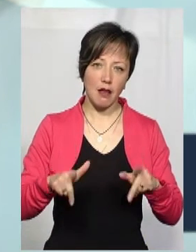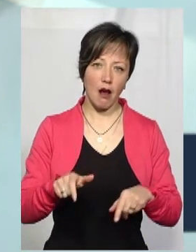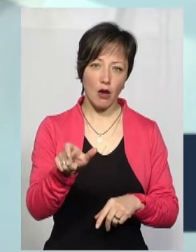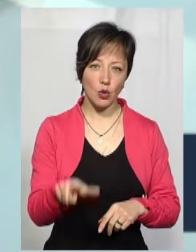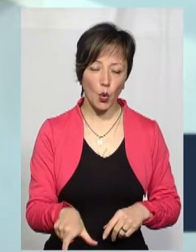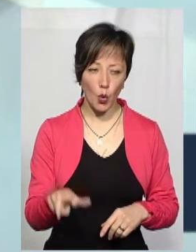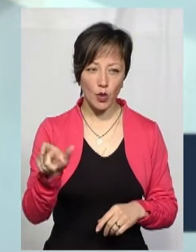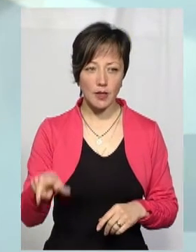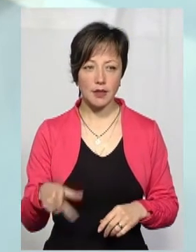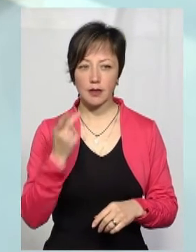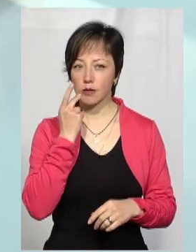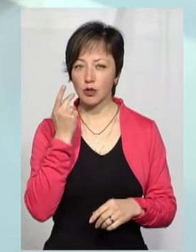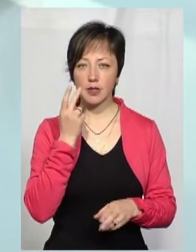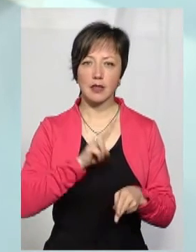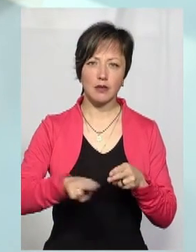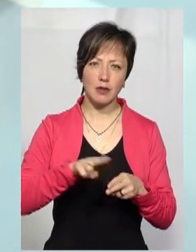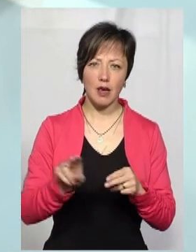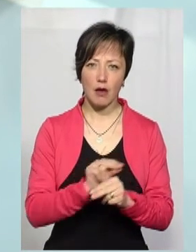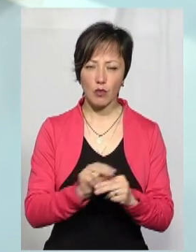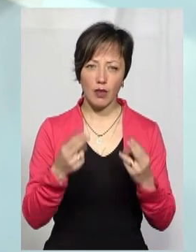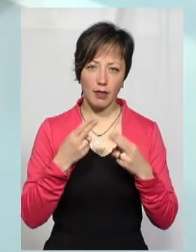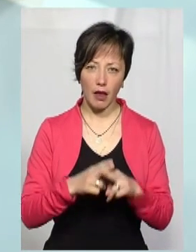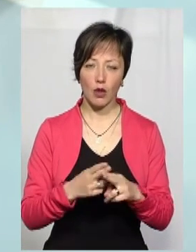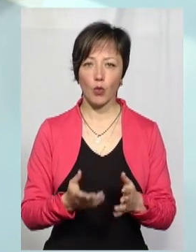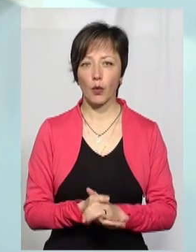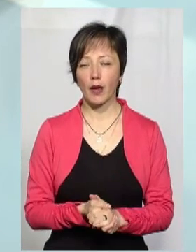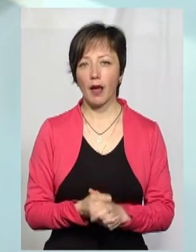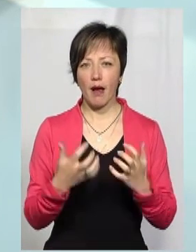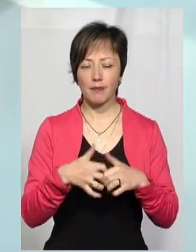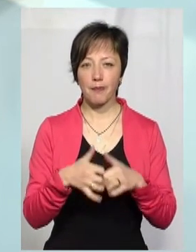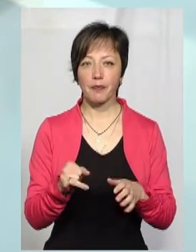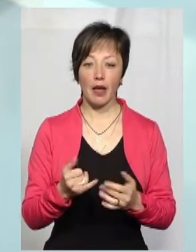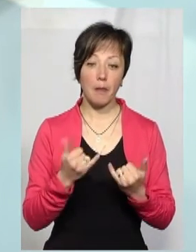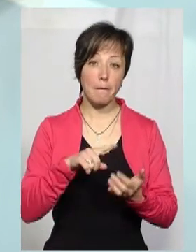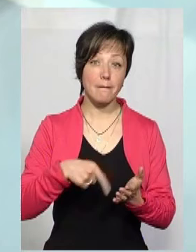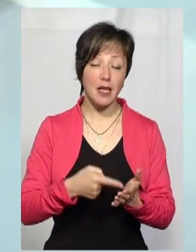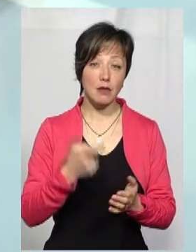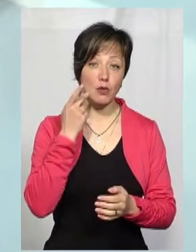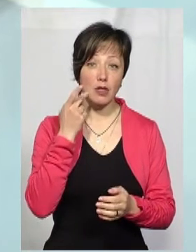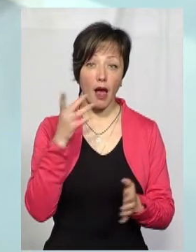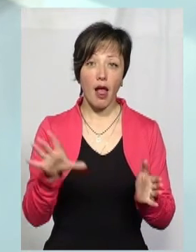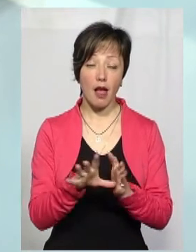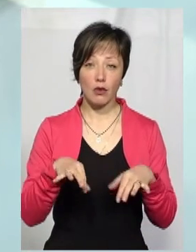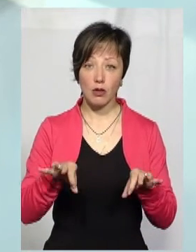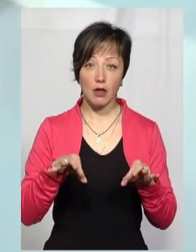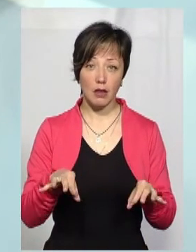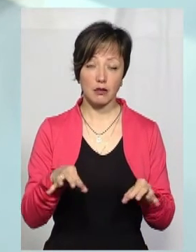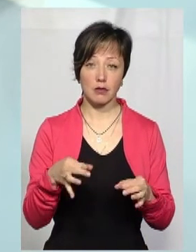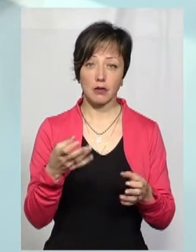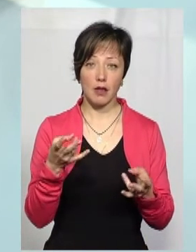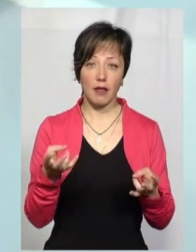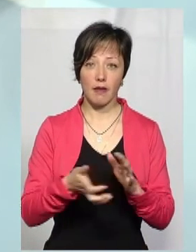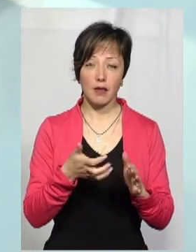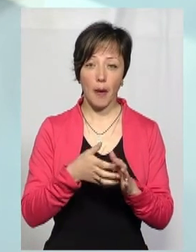трактористи, це постійно слюсаря, які ремонтують техніку. Для міста це постійно електротранс, це